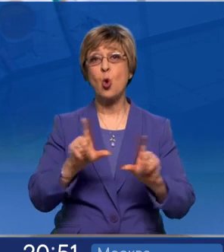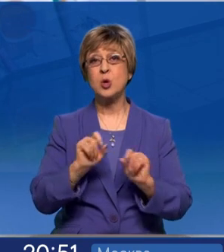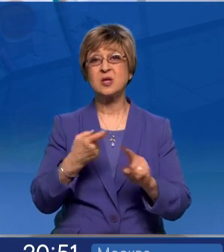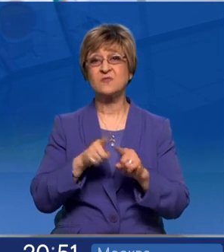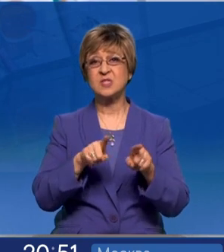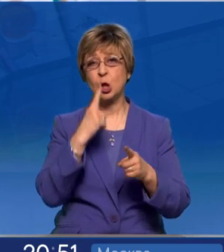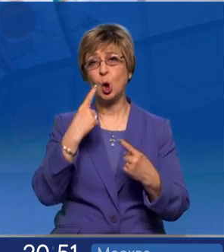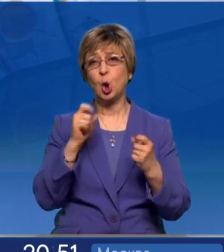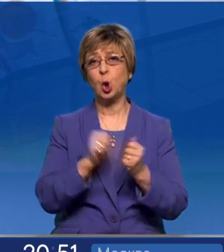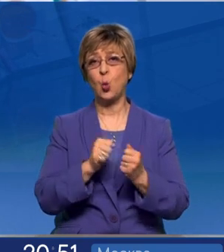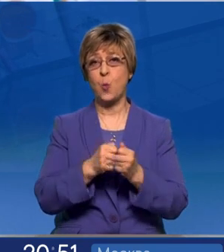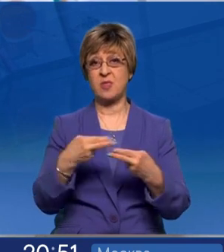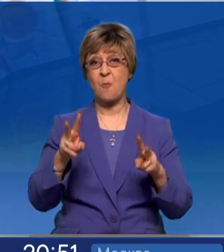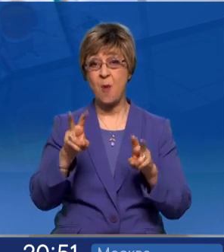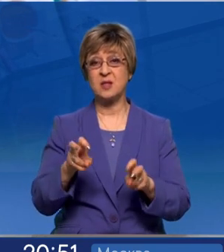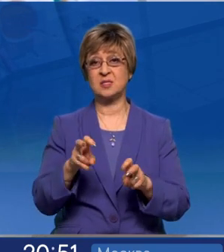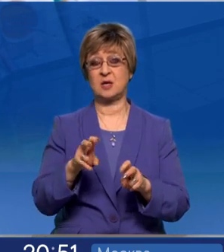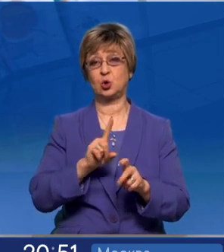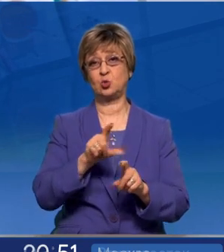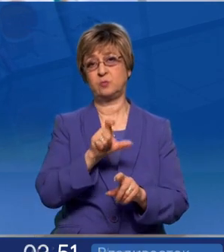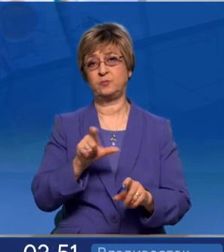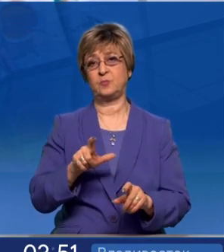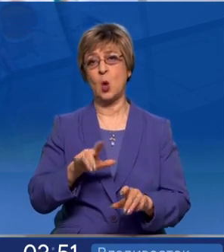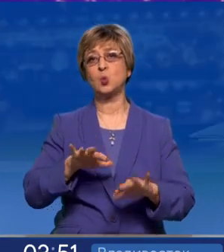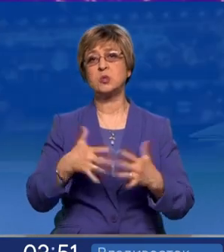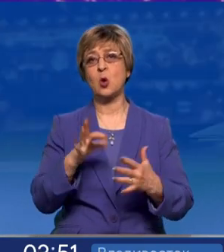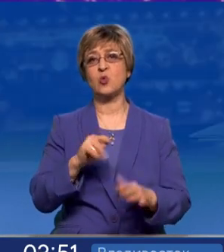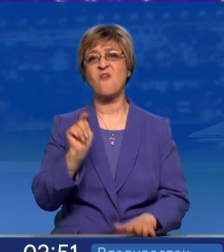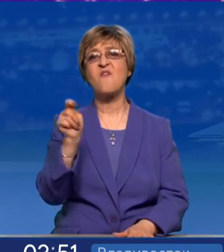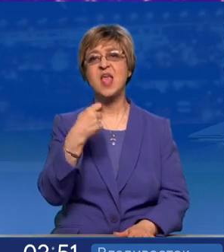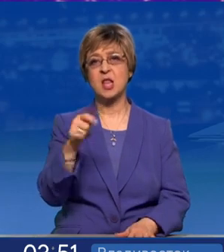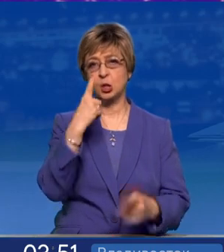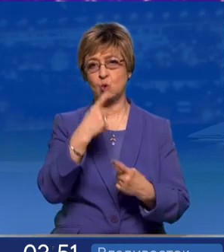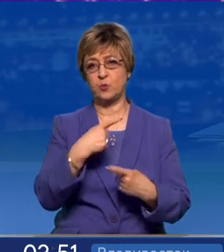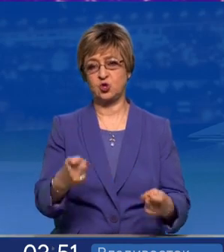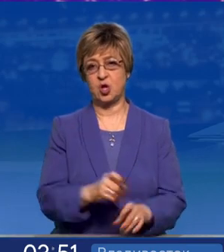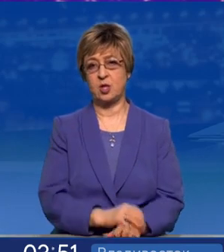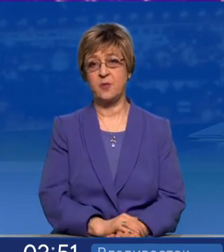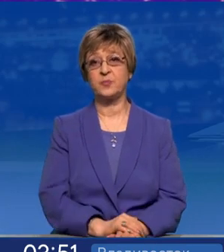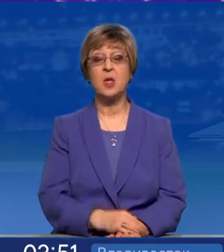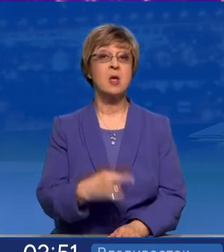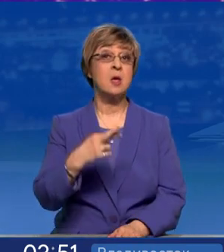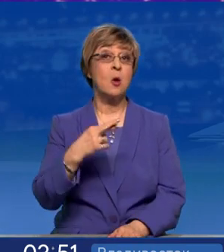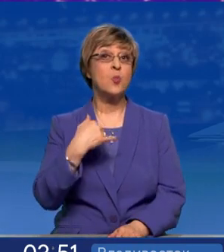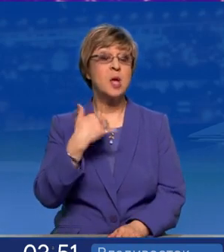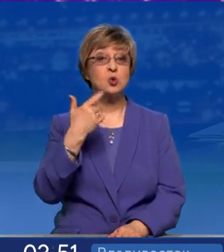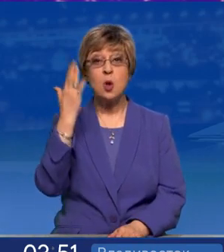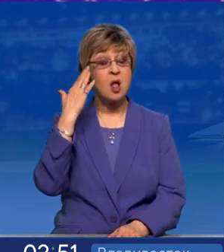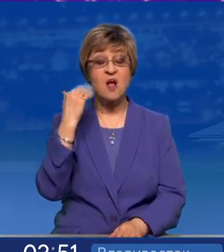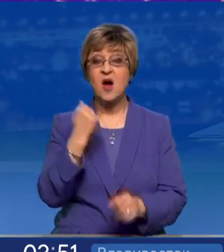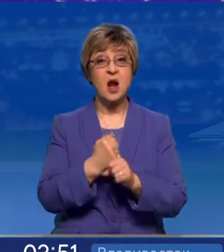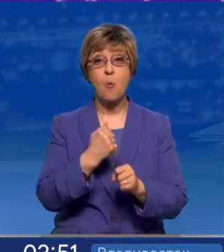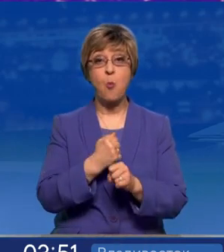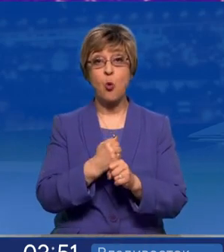тематикой. Ну да, но тем не менее, вот я лично думал, что таких станет меньше. Я многого не знал. Я сегодня, извините, конечно, у меня уже голова сегодня работает не так,